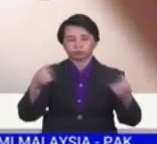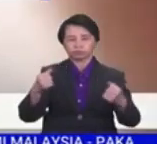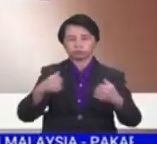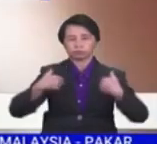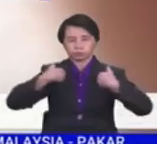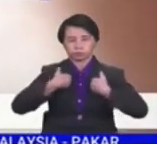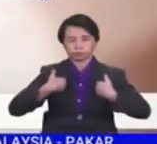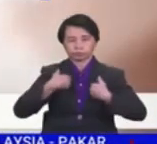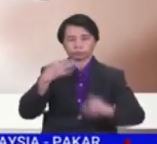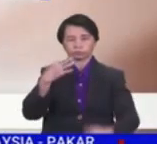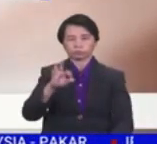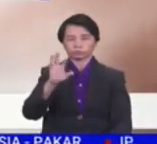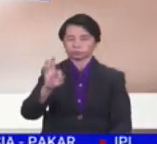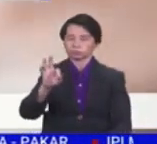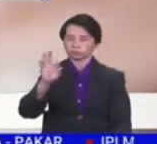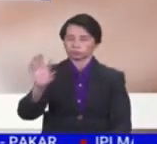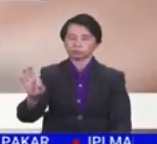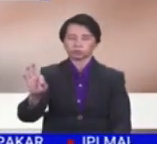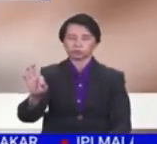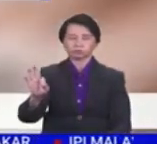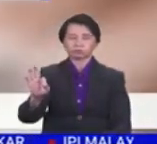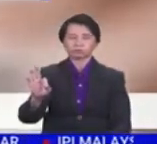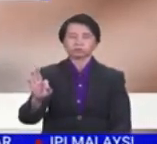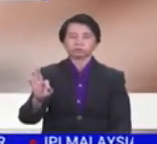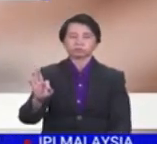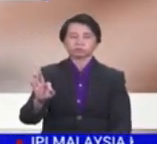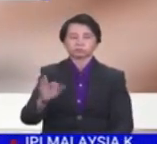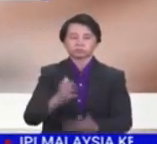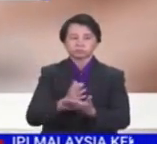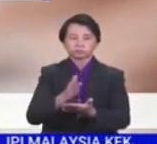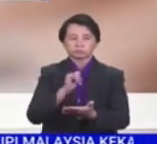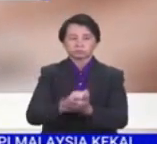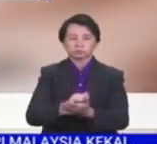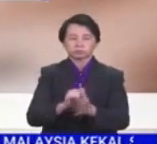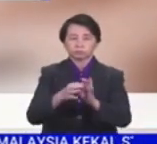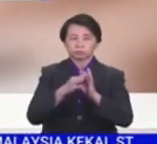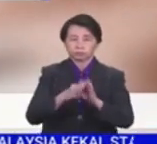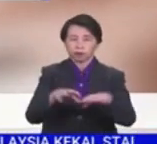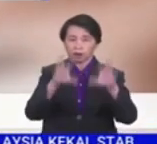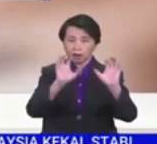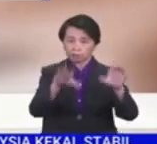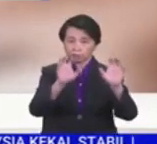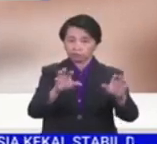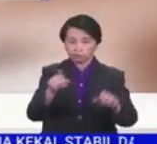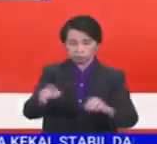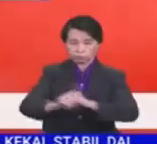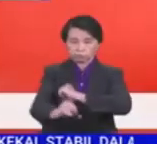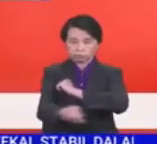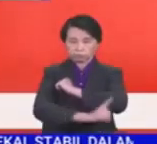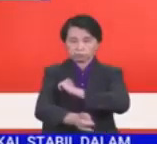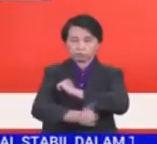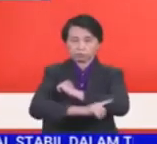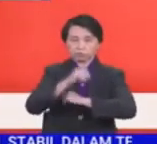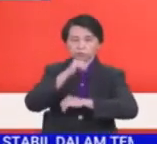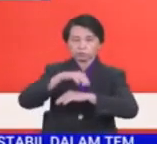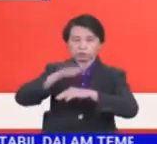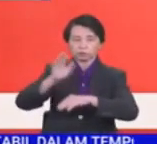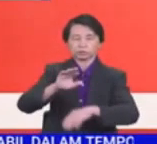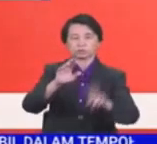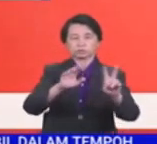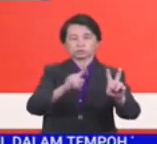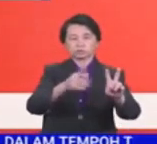veteriner 1999 sementara itu bagi pemilik anjing Pulau mereka boleh didenda tidak melebihi